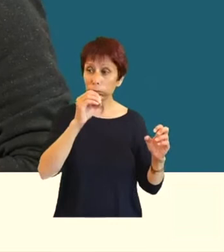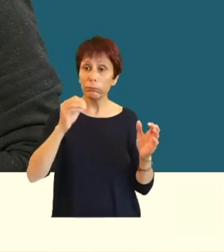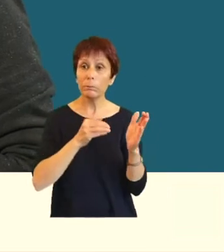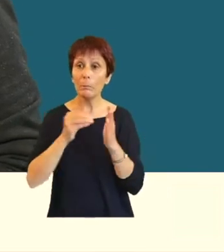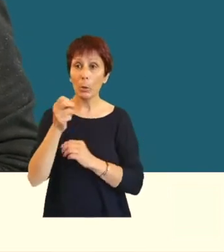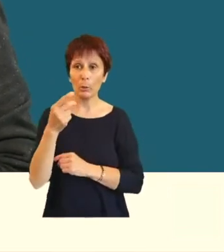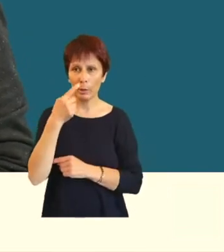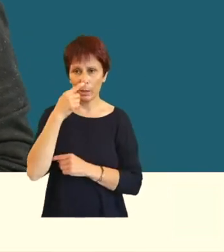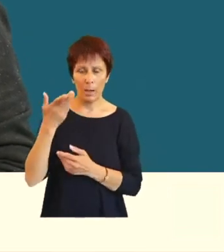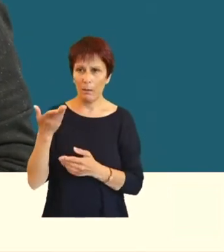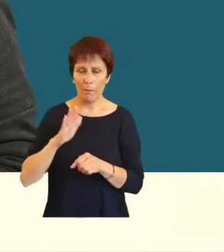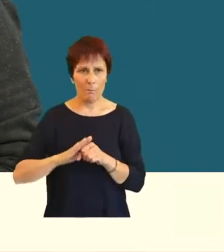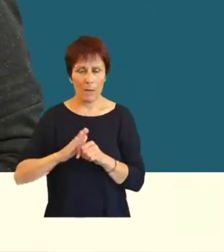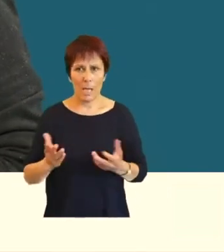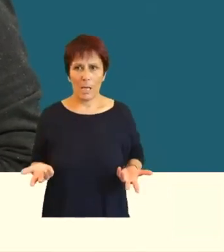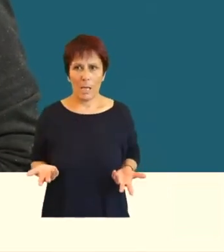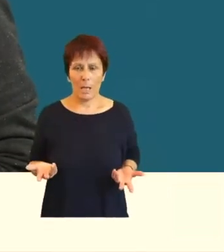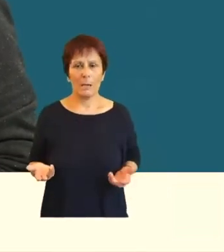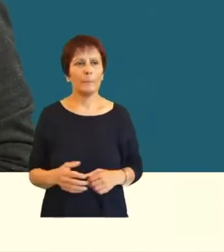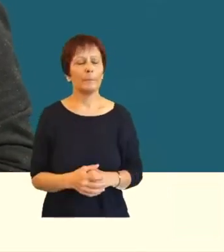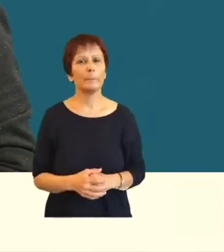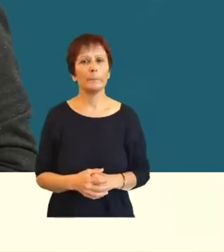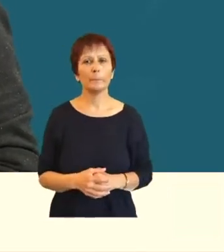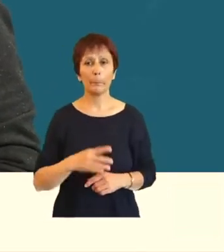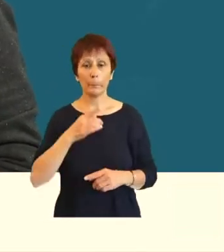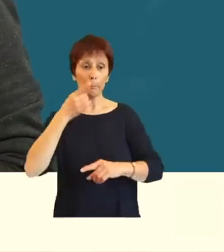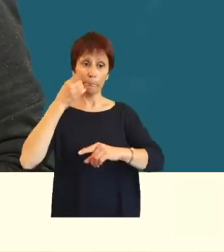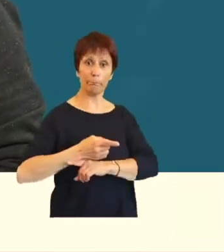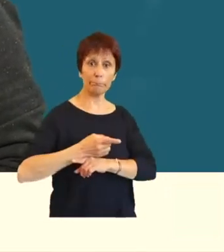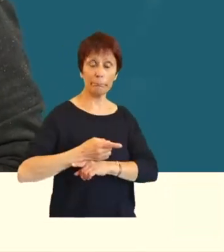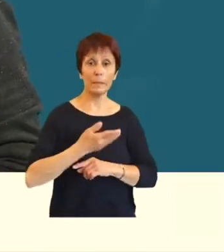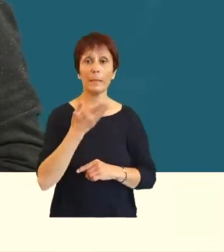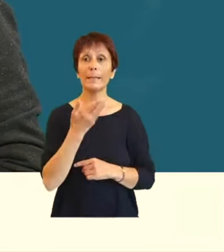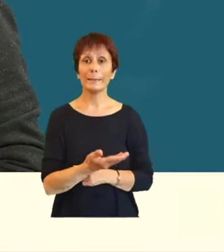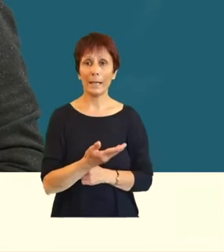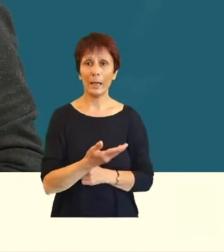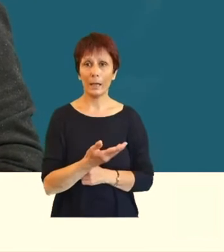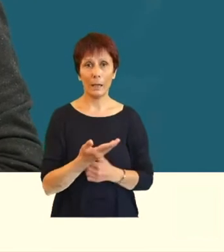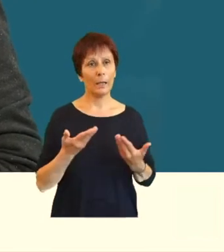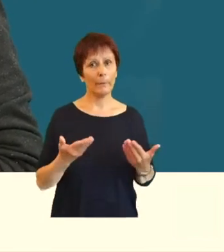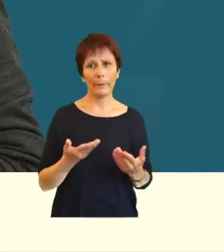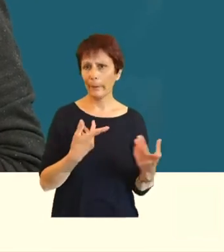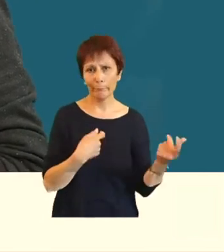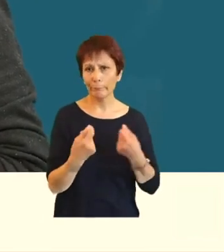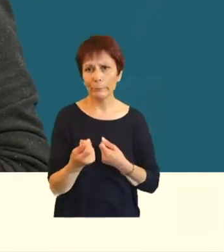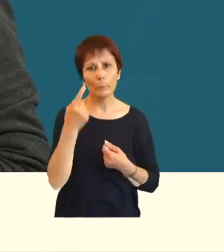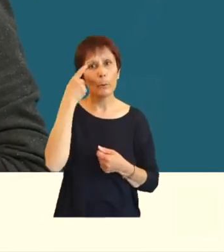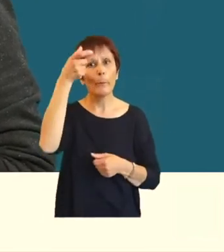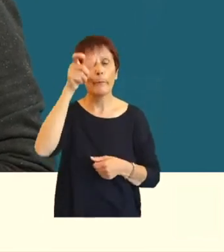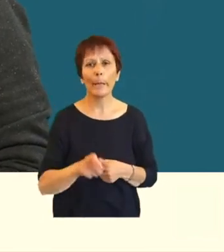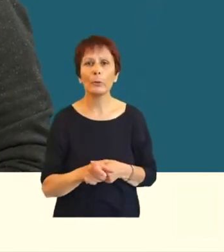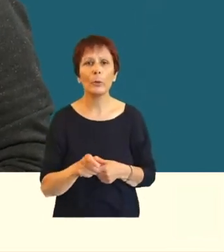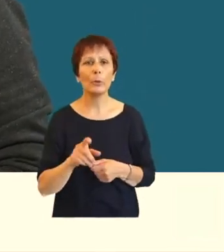suffisants. D'autre part, ces injonctions, elles sont malheureusement très malvenues actuellement pour les personnes parce